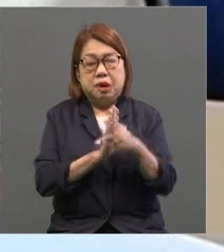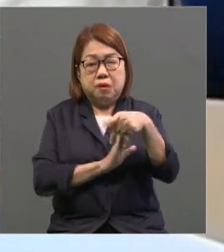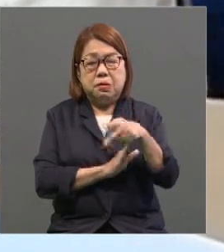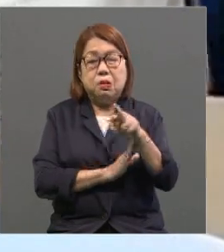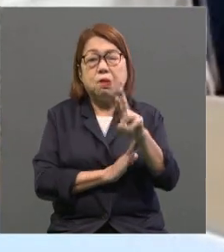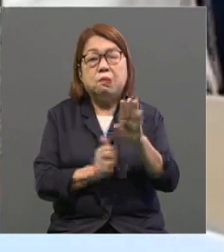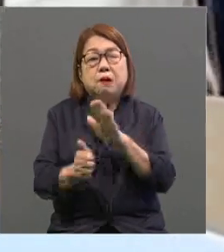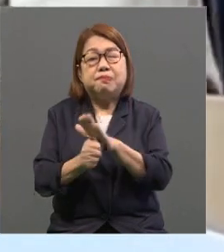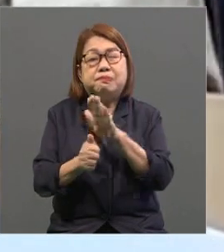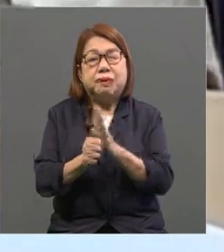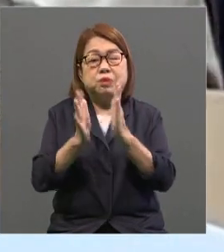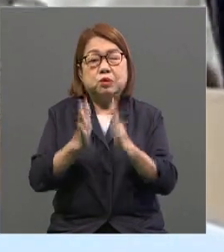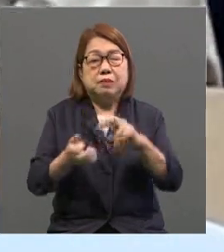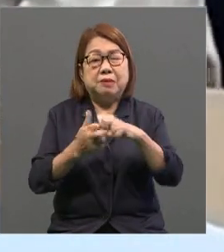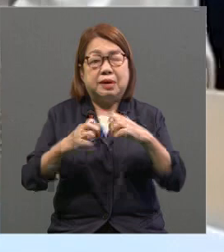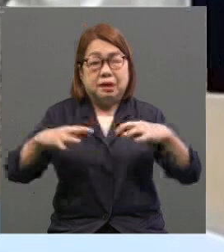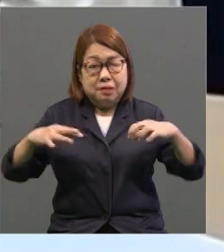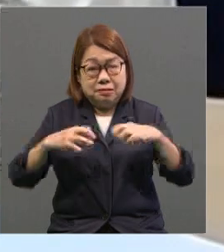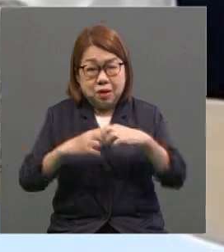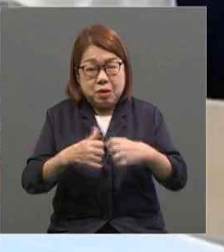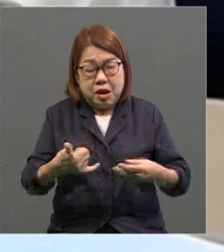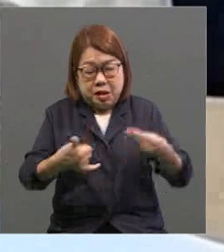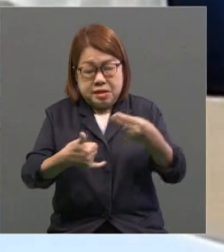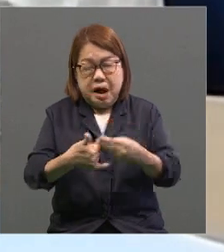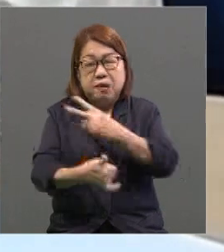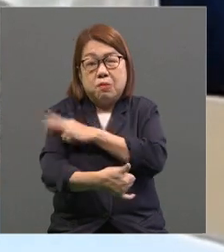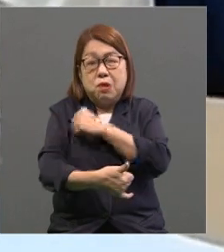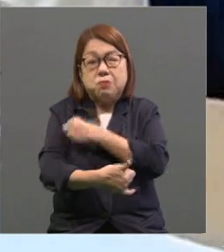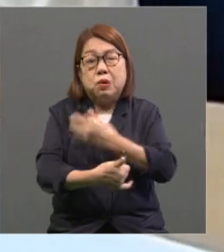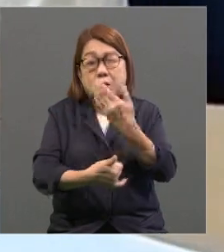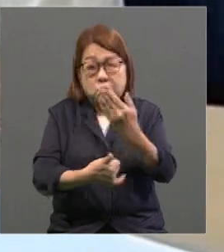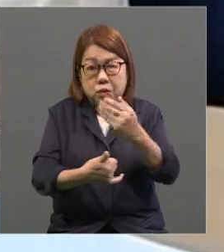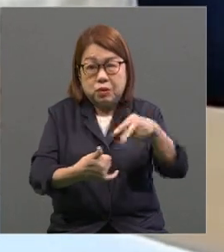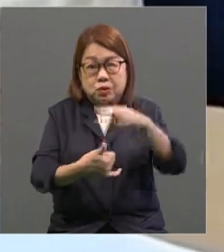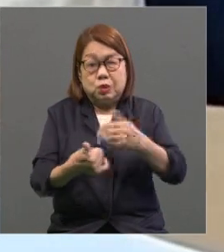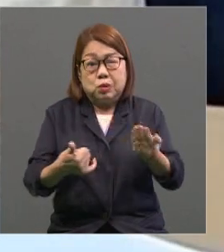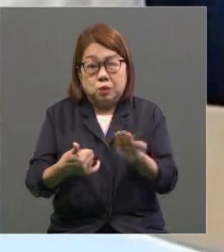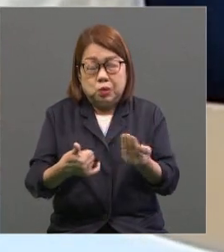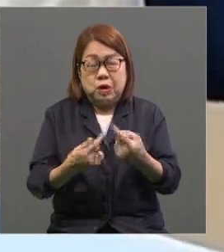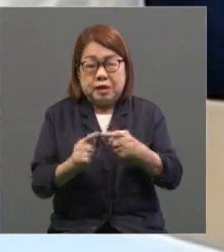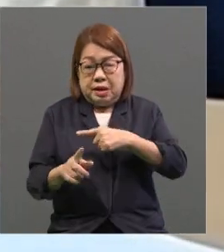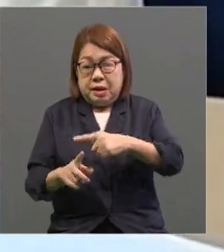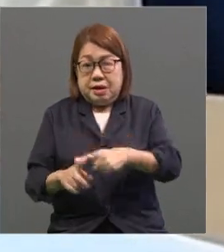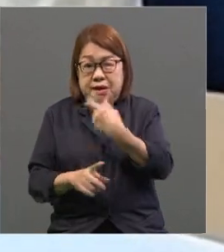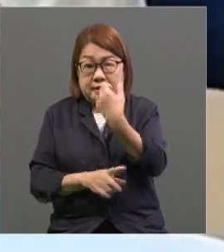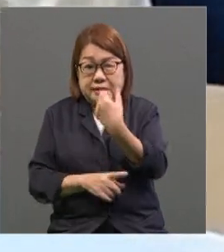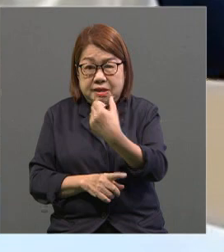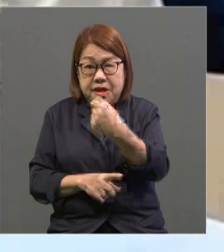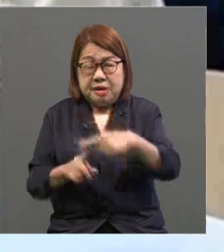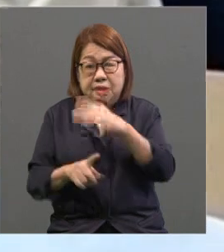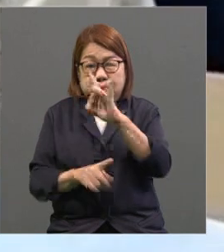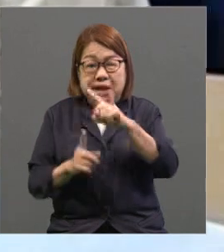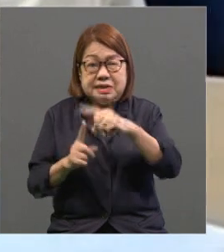ผู้ประสบภัยจากรถเป็นเงินค่ารักษาลูกชายเบื้องต้นแต่ประเด็นก็คือว่าตั้งแต่ 10สิงหาคมจนถึงตอนนี้